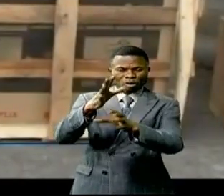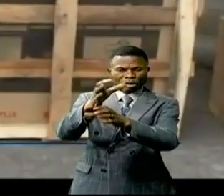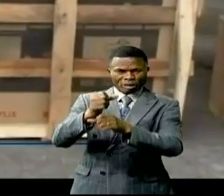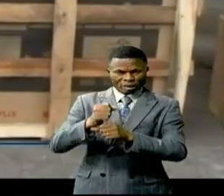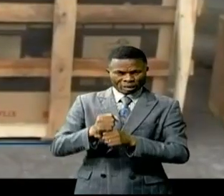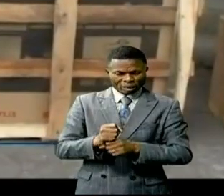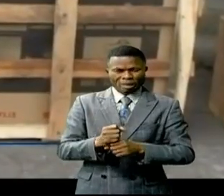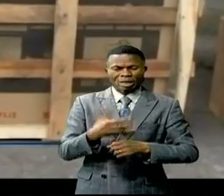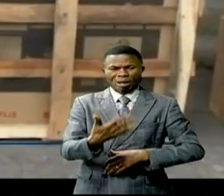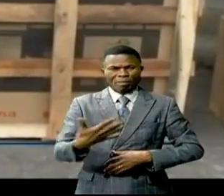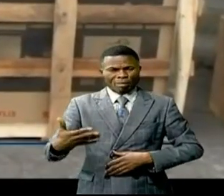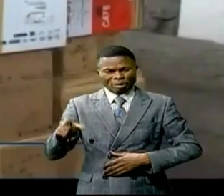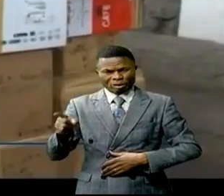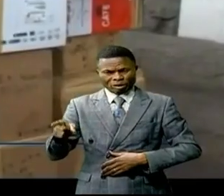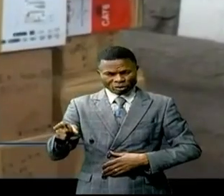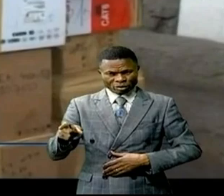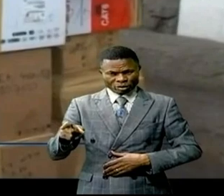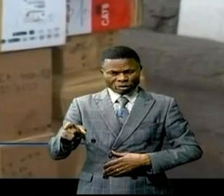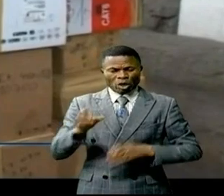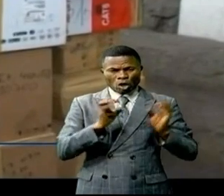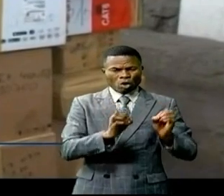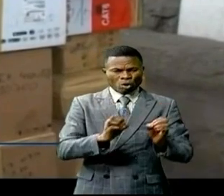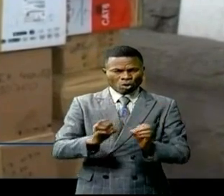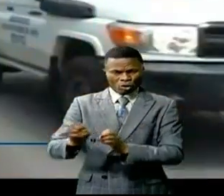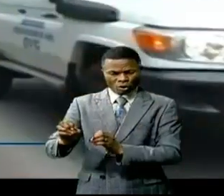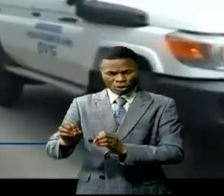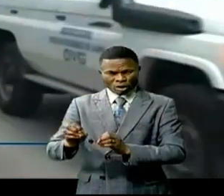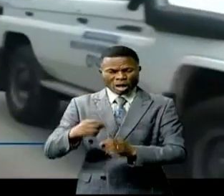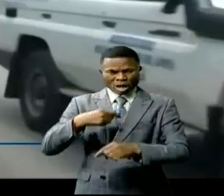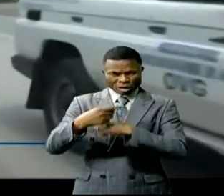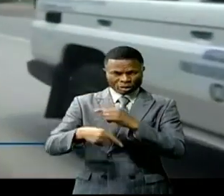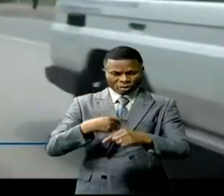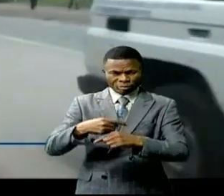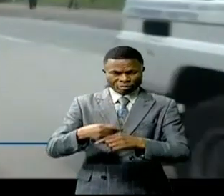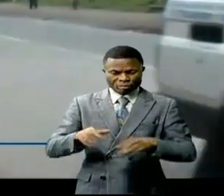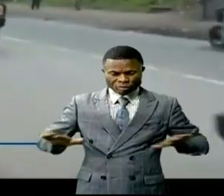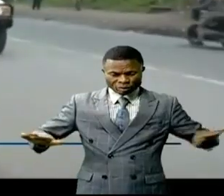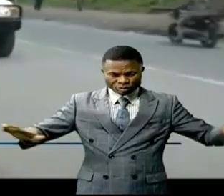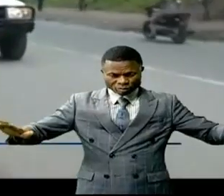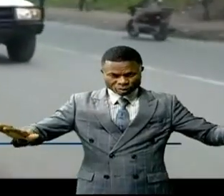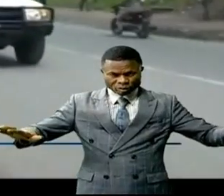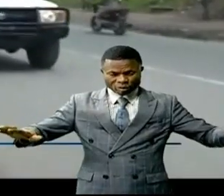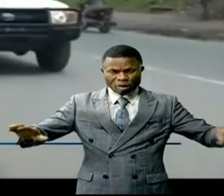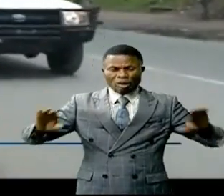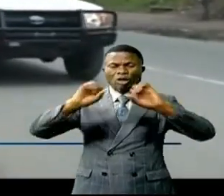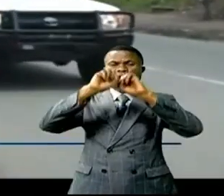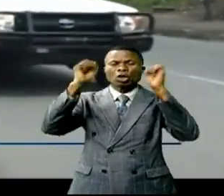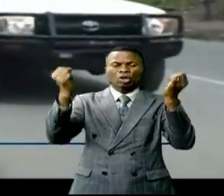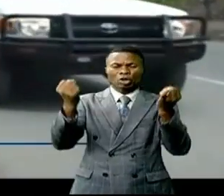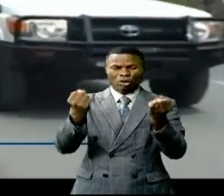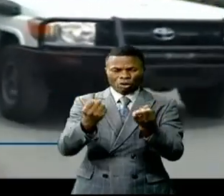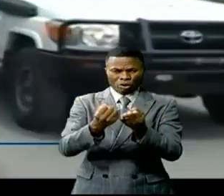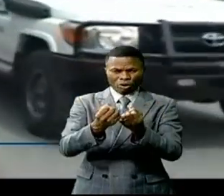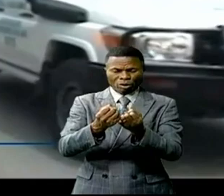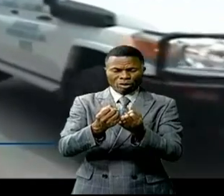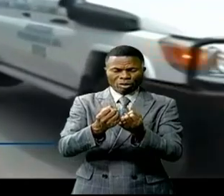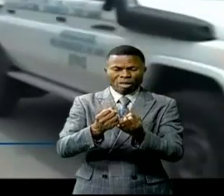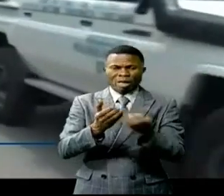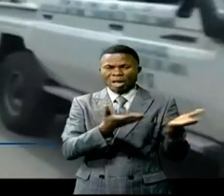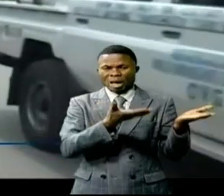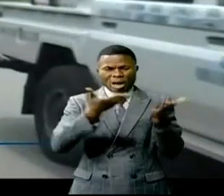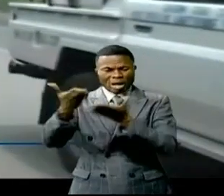ce matériel a été organisée à partir de l'aéroport de la compagnie aérienne qui a ramené cet